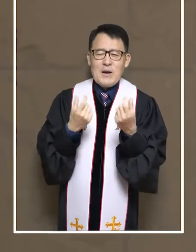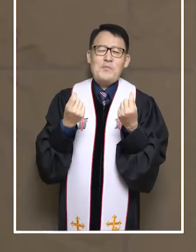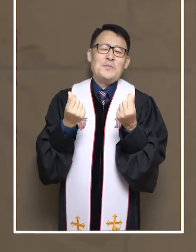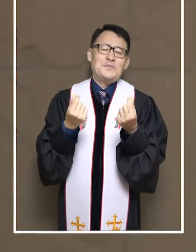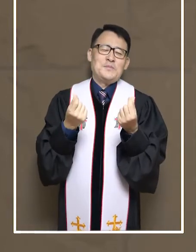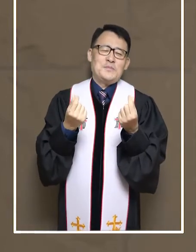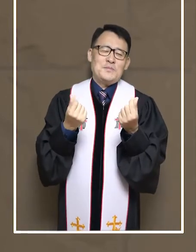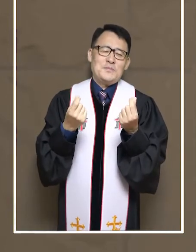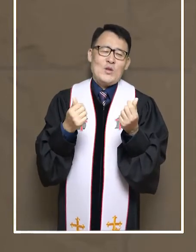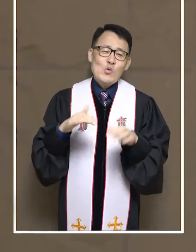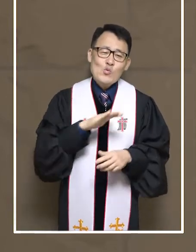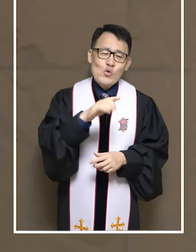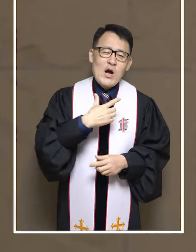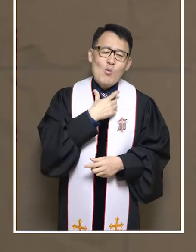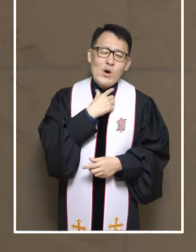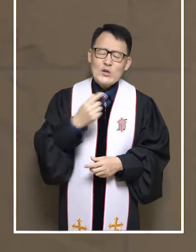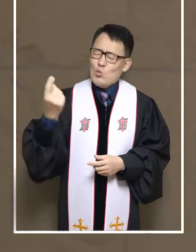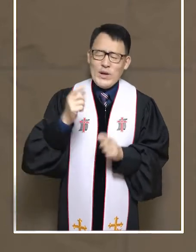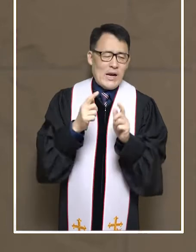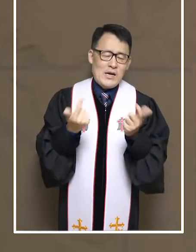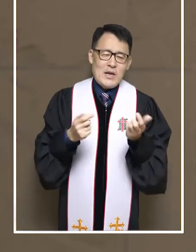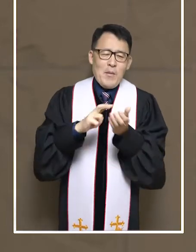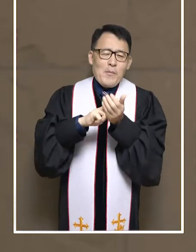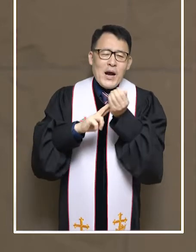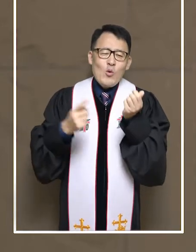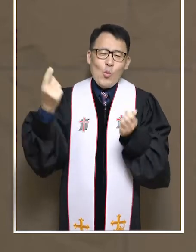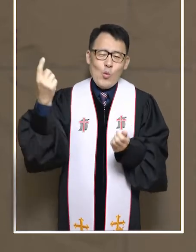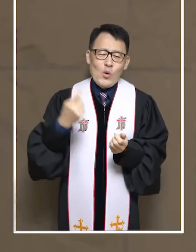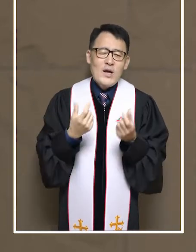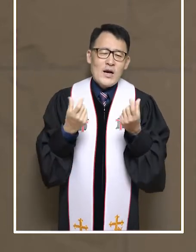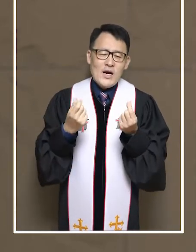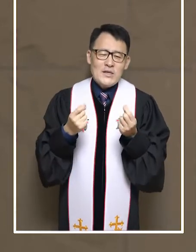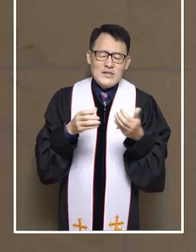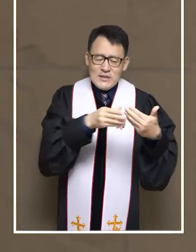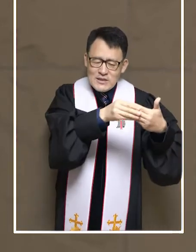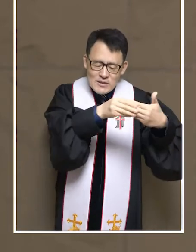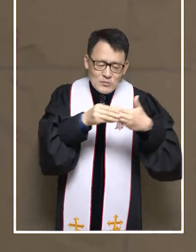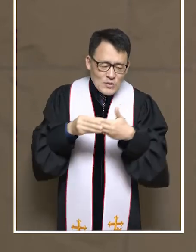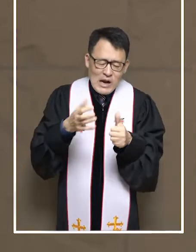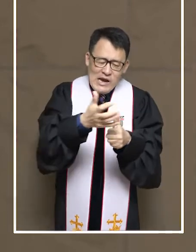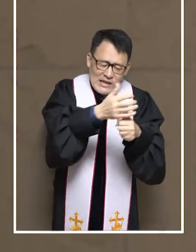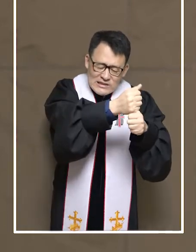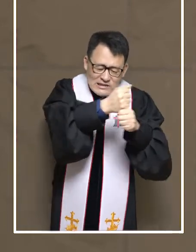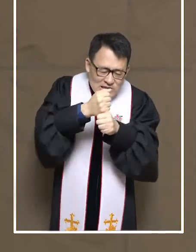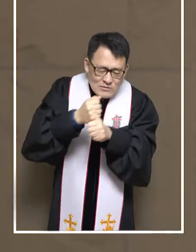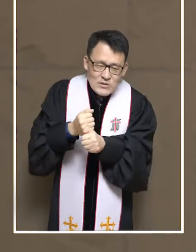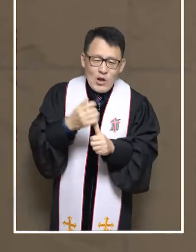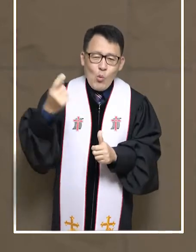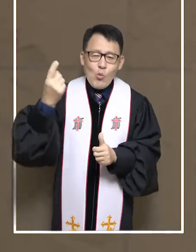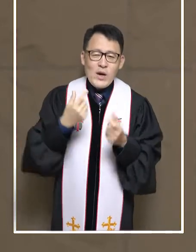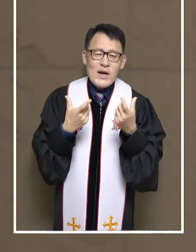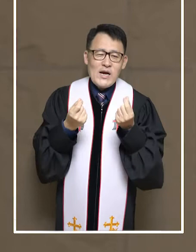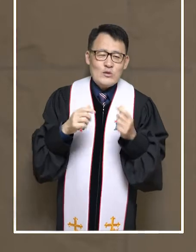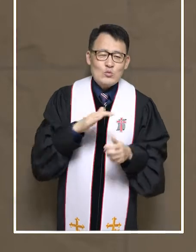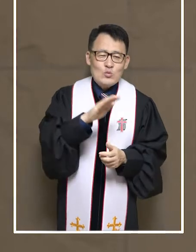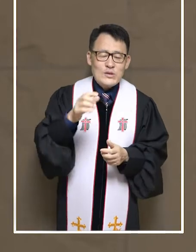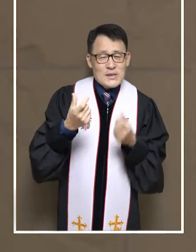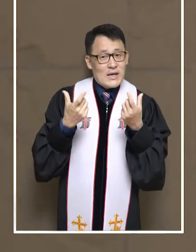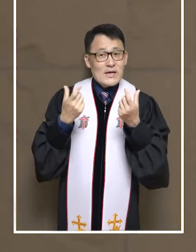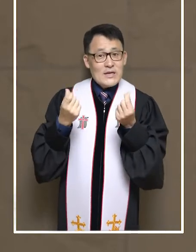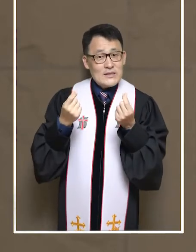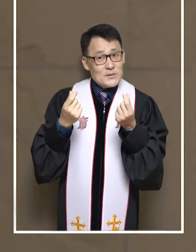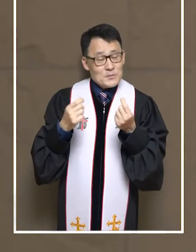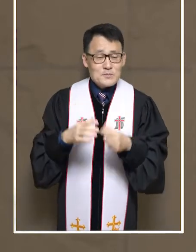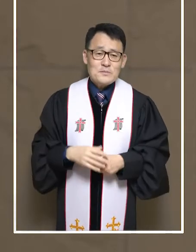요셉의 심정과 비슷하죠. 우리가 원해서 온 게 아닌데 팔려온 것처럼, 이끌려온 것처럼 우리가 지금